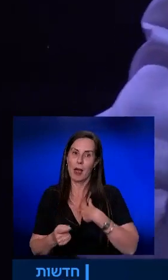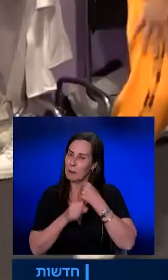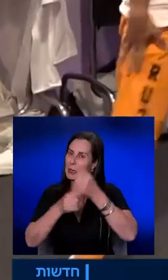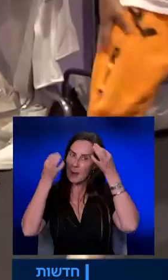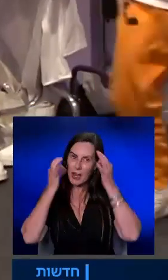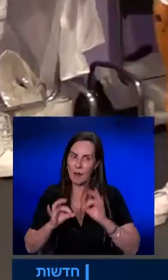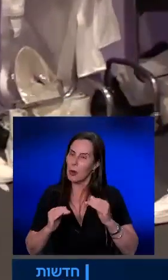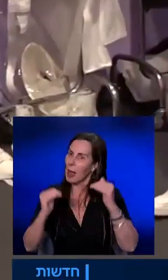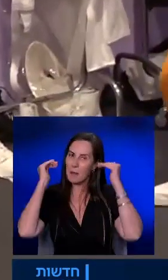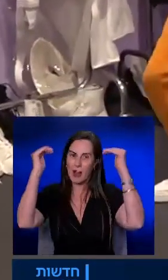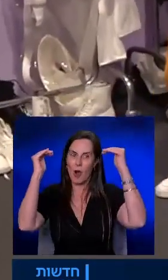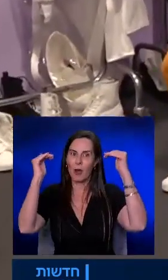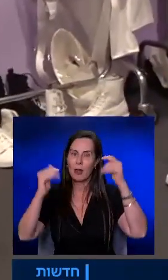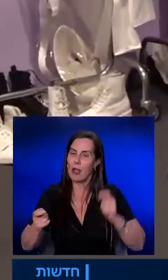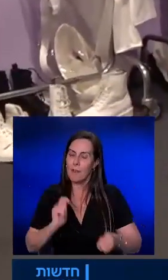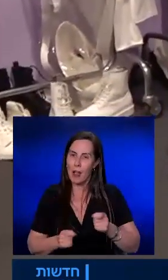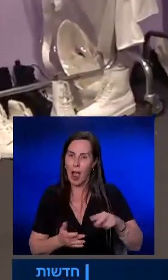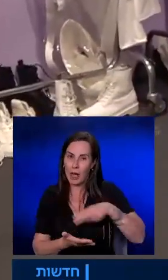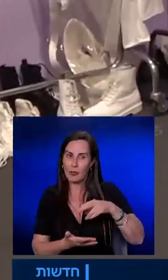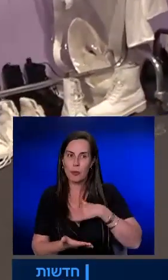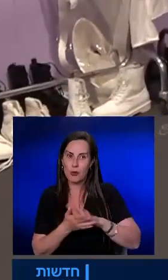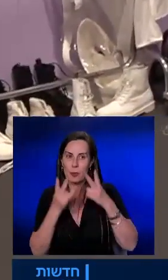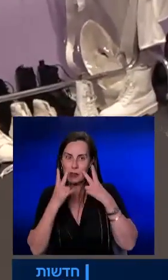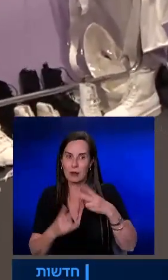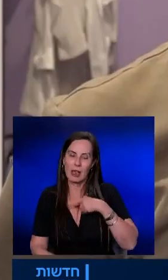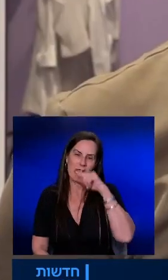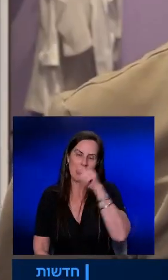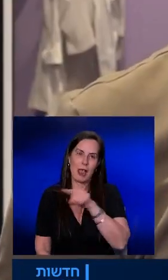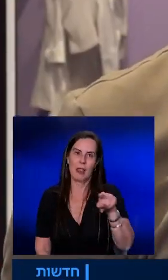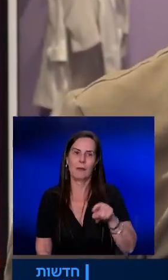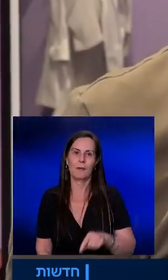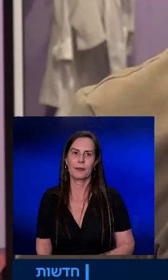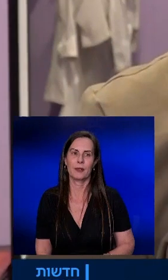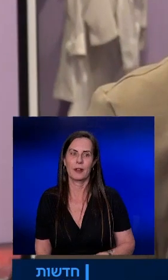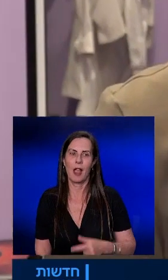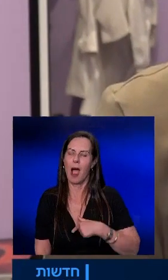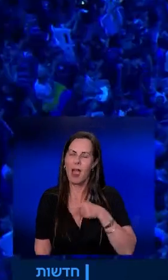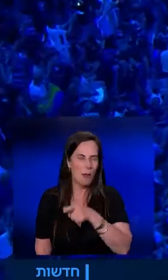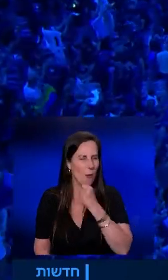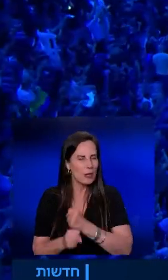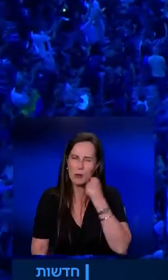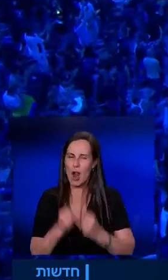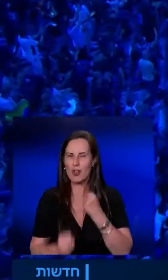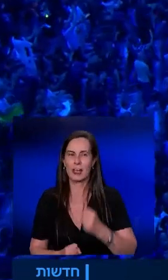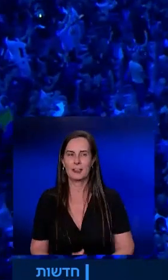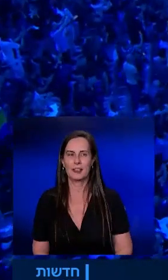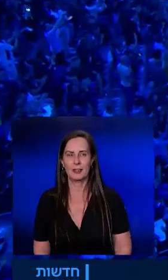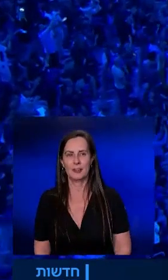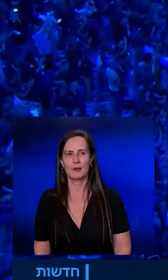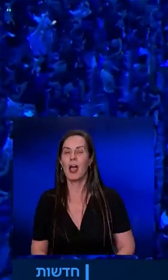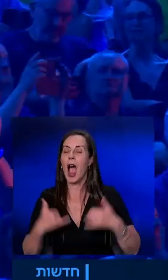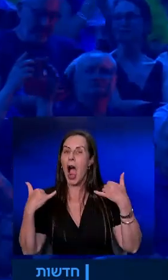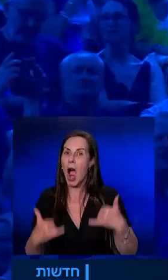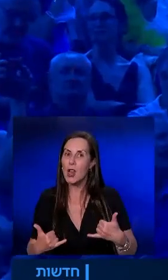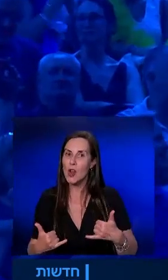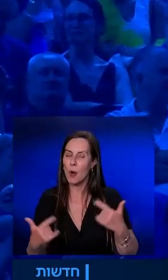ברמה גבוהה, והרקדנים שלי, אני פשוט מסתכל עליהם כי אני כל כך גאה בהם, כי אני קורא אותם בעבודה. היום תיארך